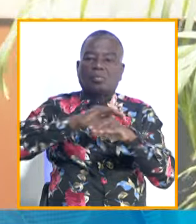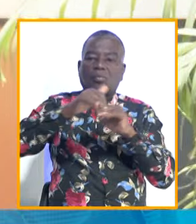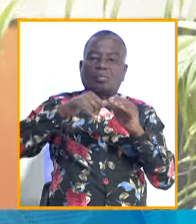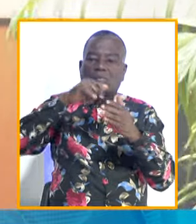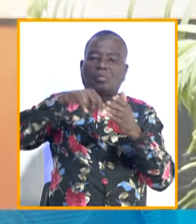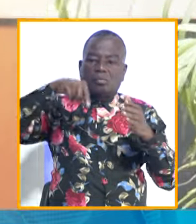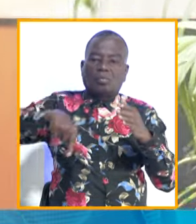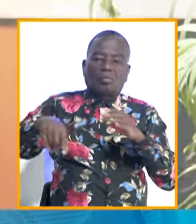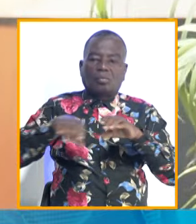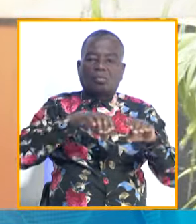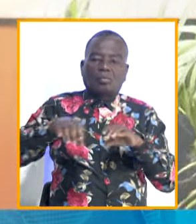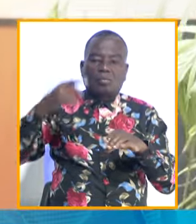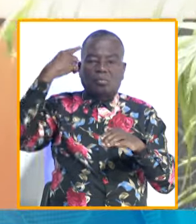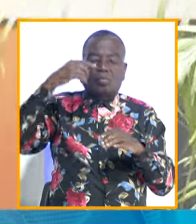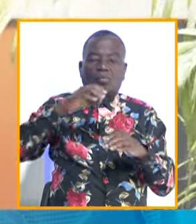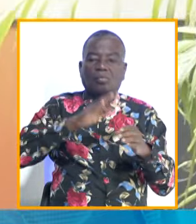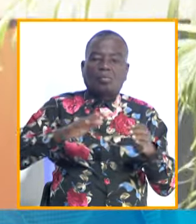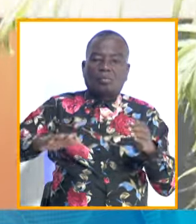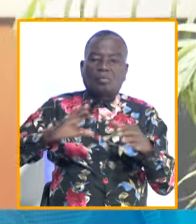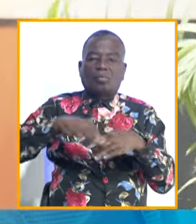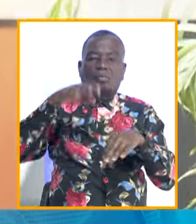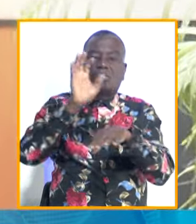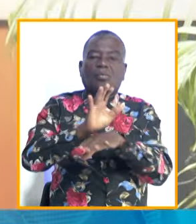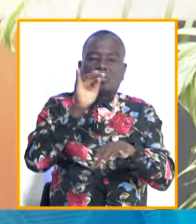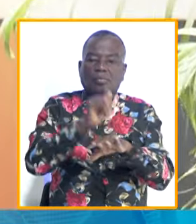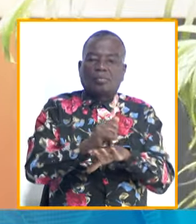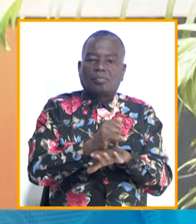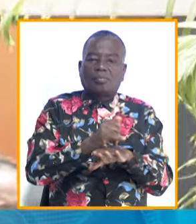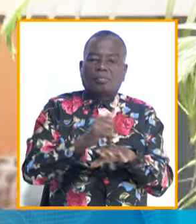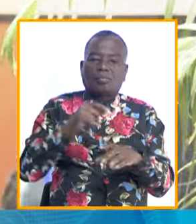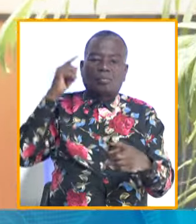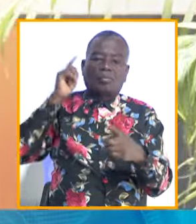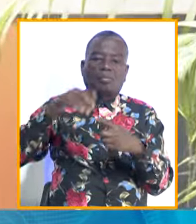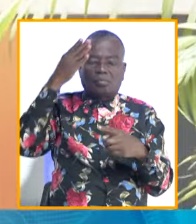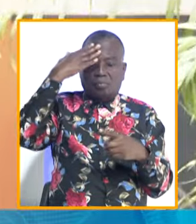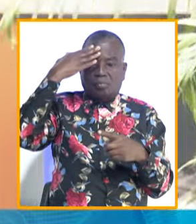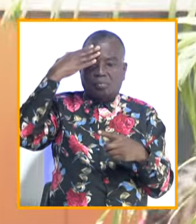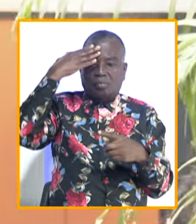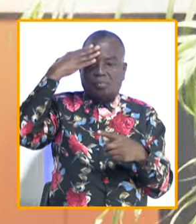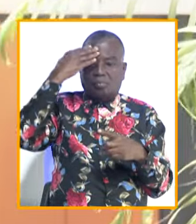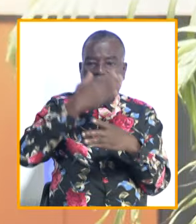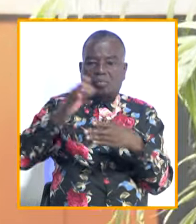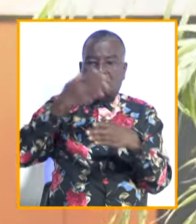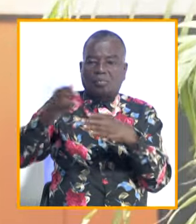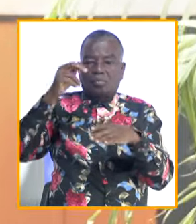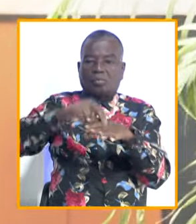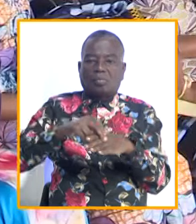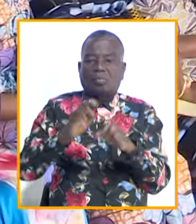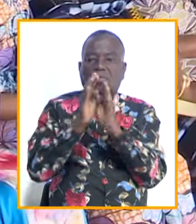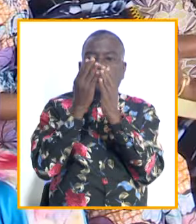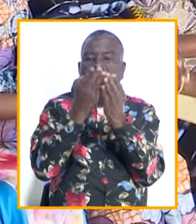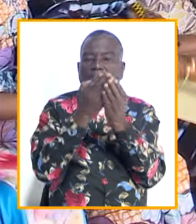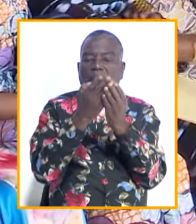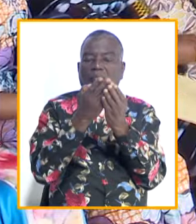ce que vous faites pour les enfants de la Côte d'Ivoire, à savoir la distribution de kits